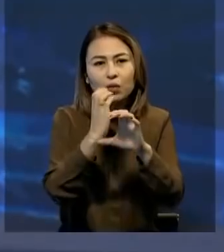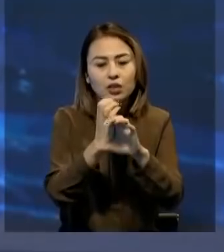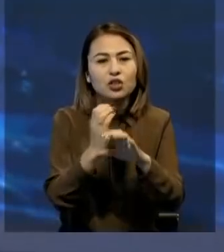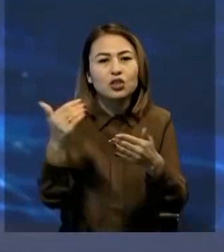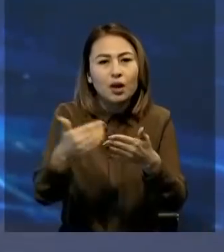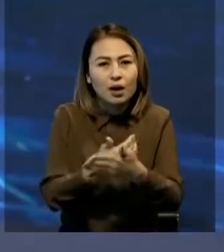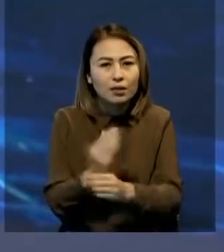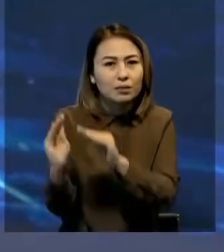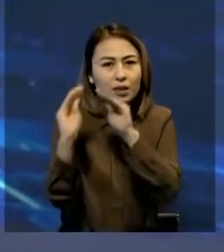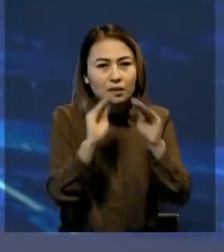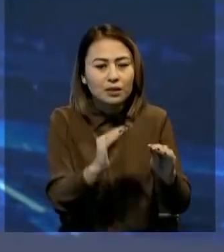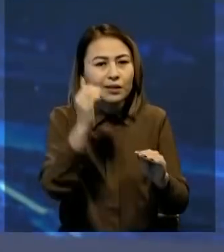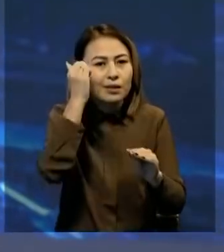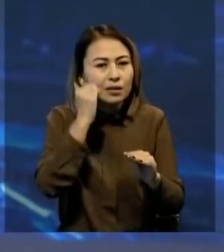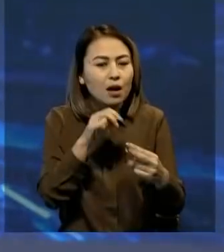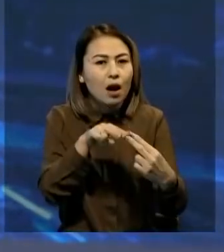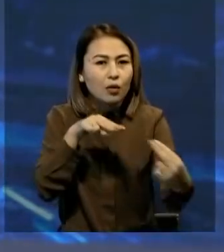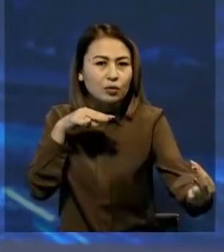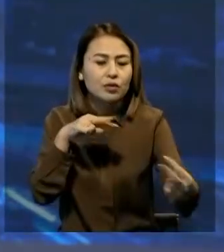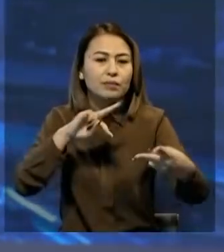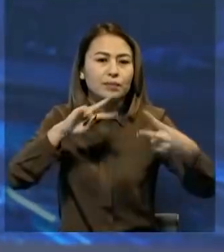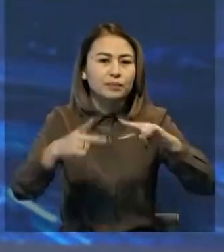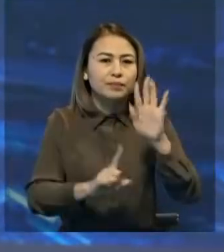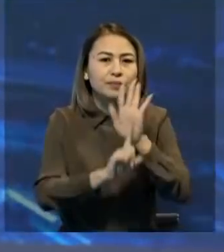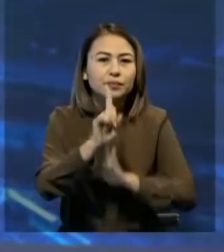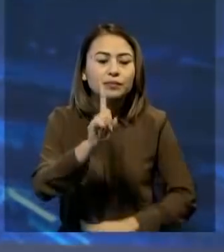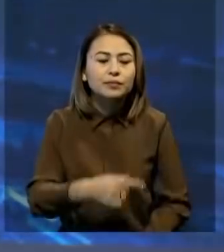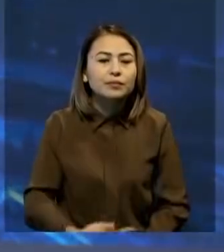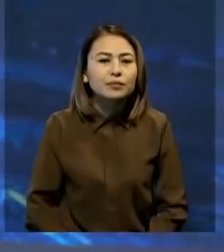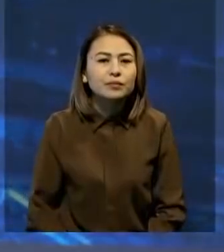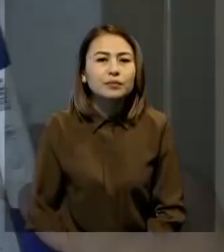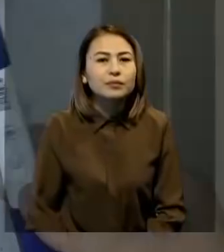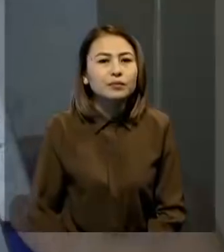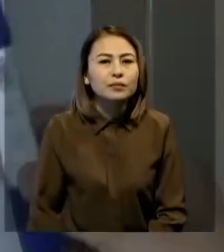вагондар жаңаланып, тозығы жеткен рельстер ауыстырыла бастады.